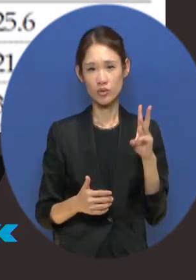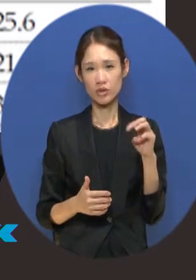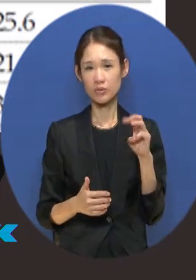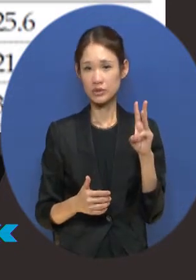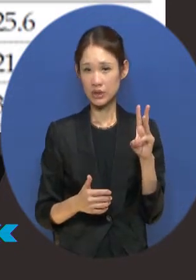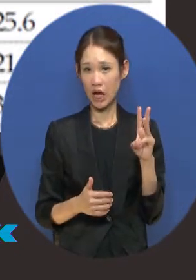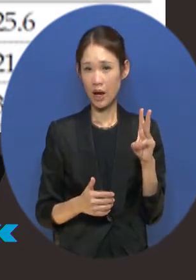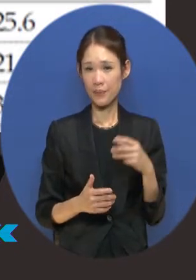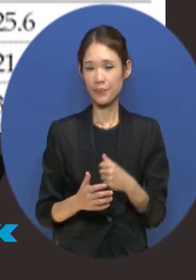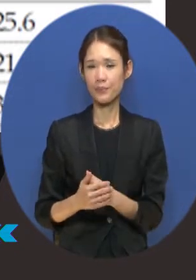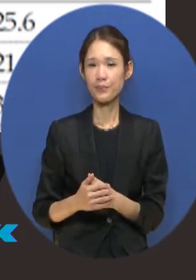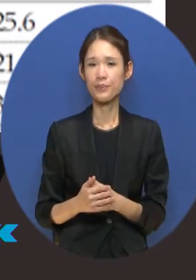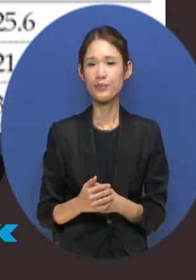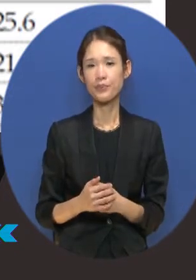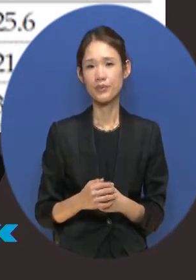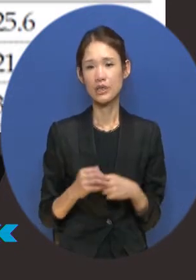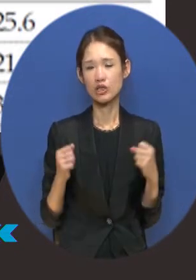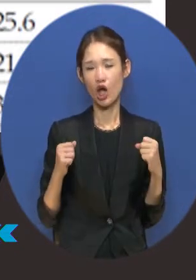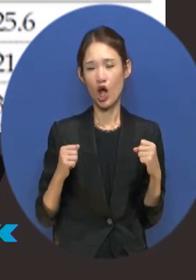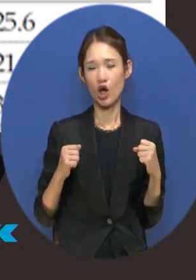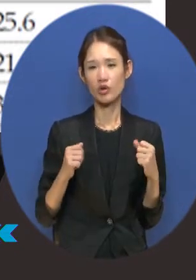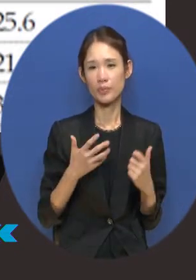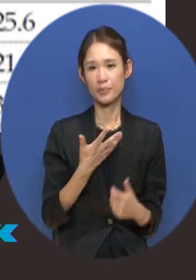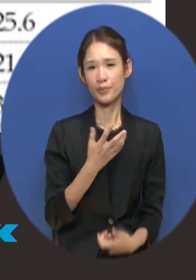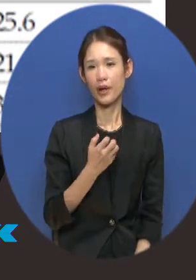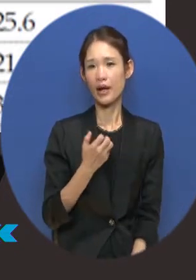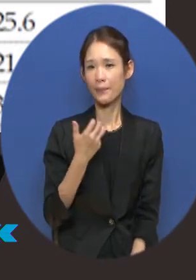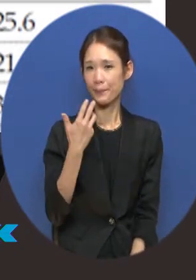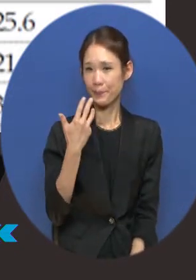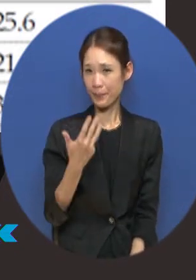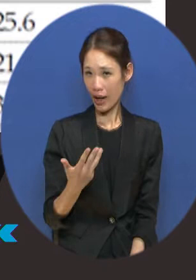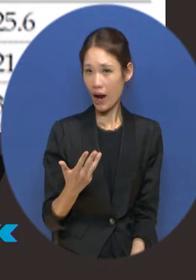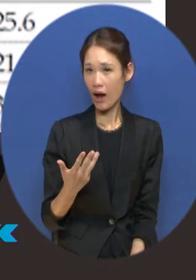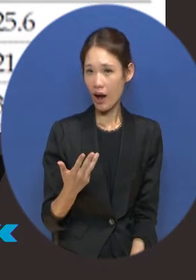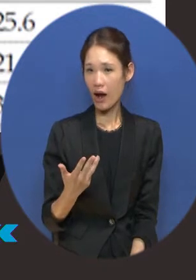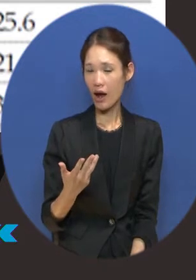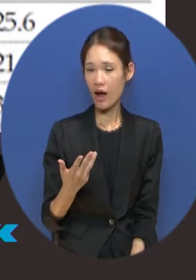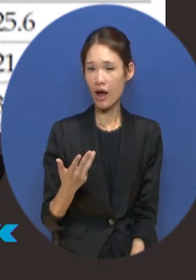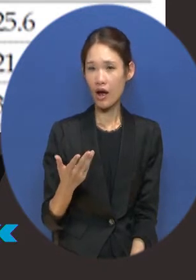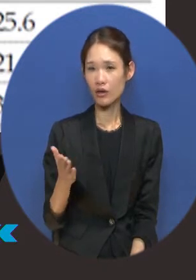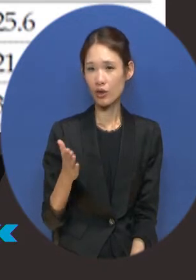마이크론 파 큐브미터, 그 겨울철이 약 한